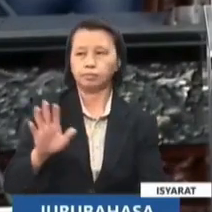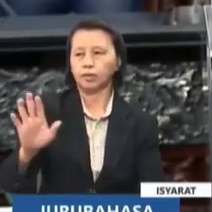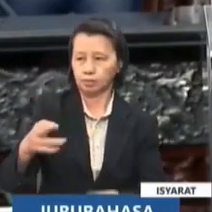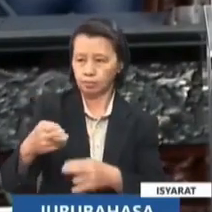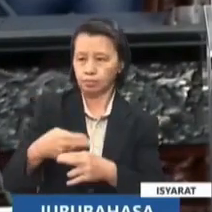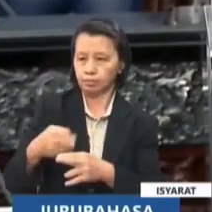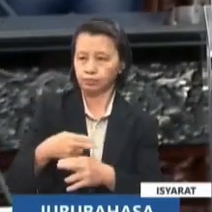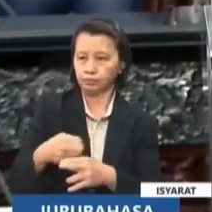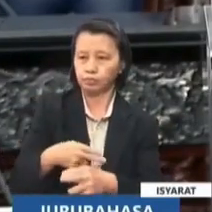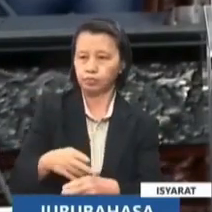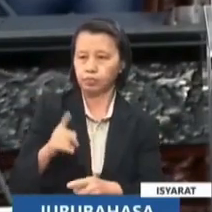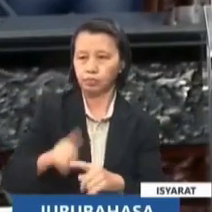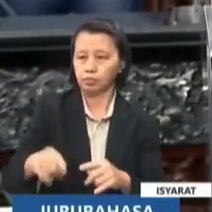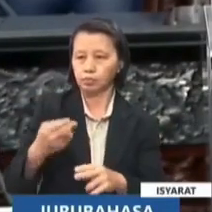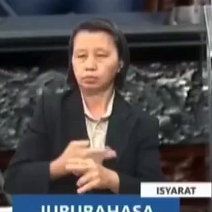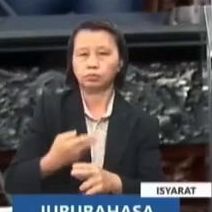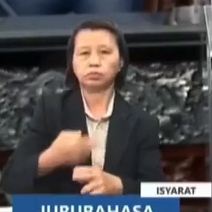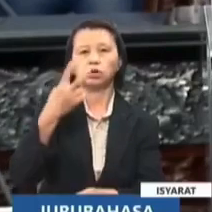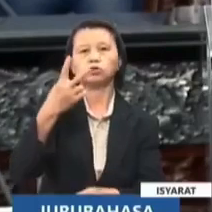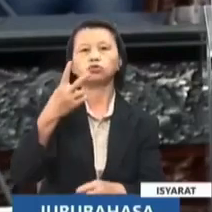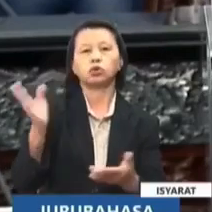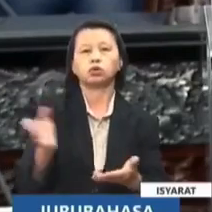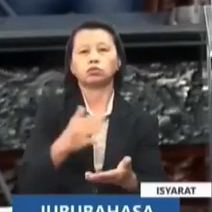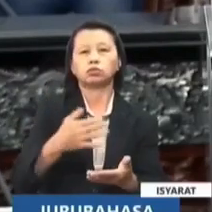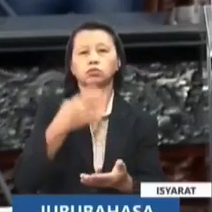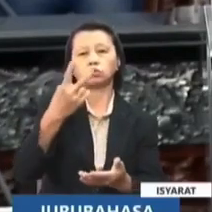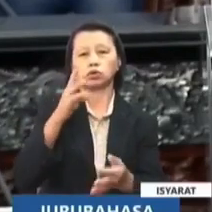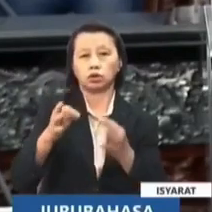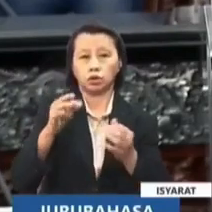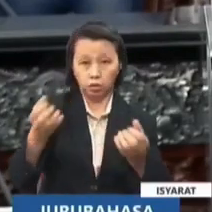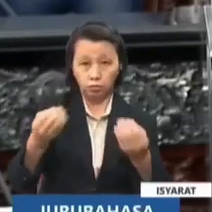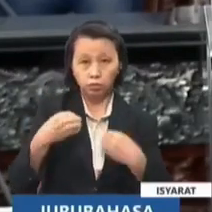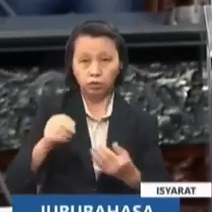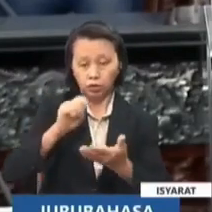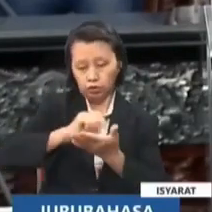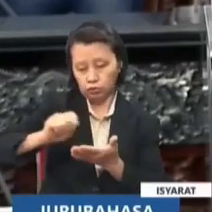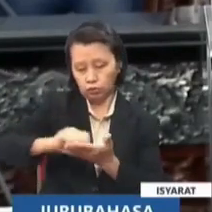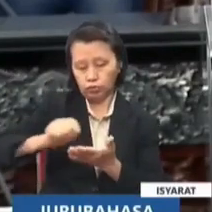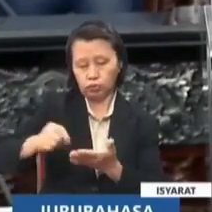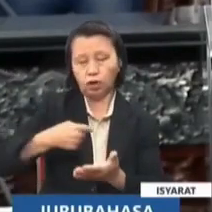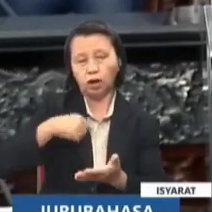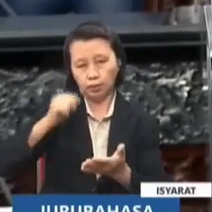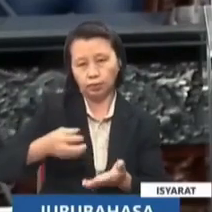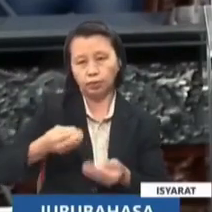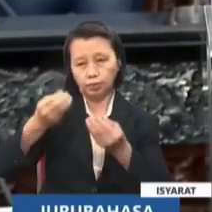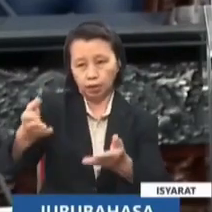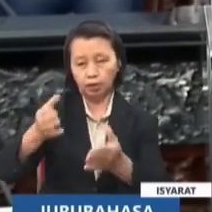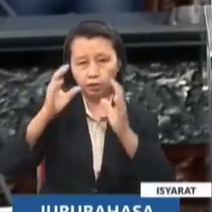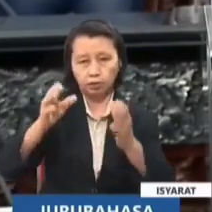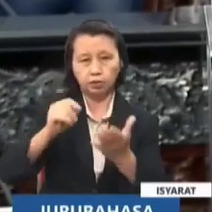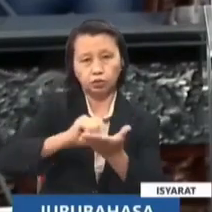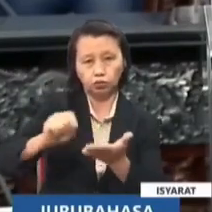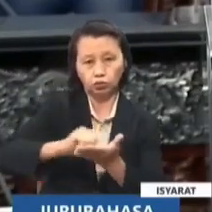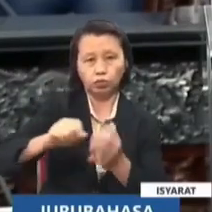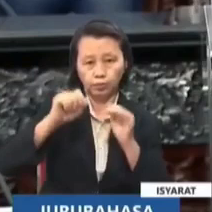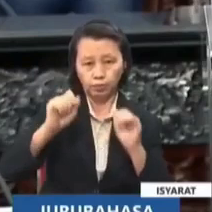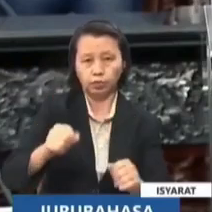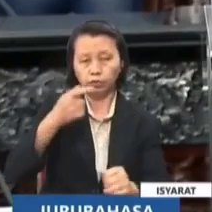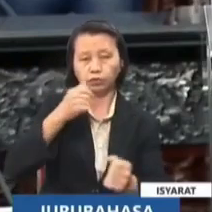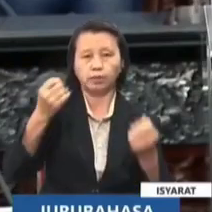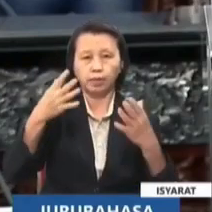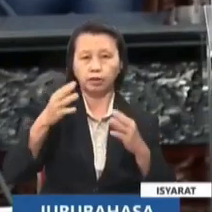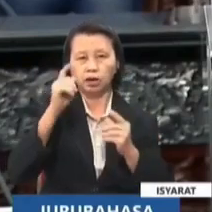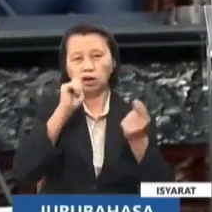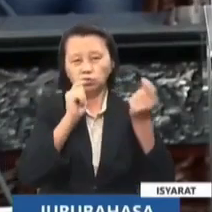ringkaskan sebab ada soalan tambahan. Tak dapat ringkas, 2 muka. Kalau boleh diberi secara bertulis, insyaAllah saya boleh beri secara bertulis. Sebabnya